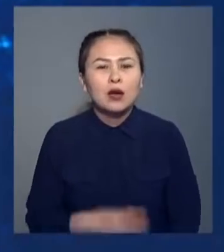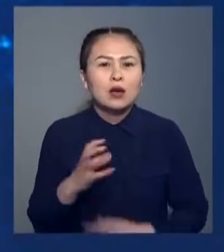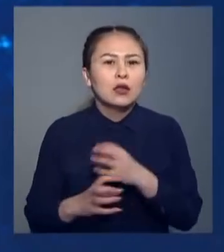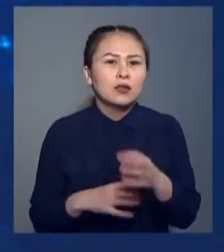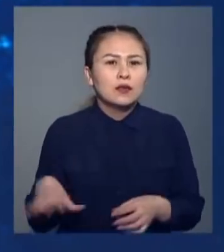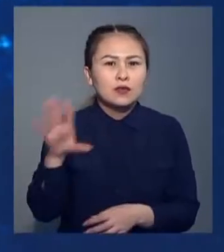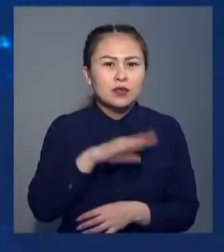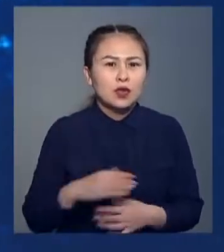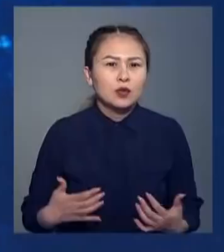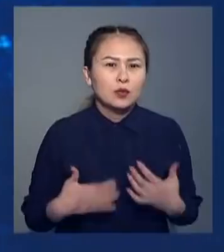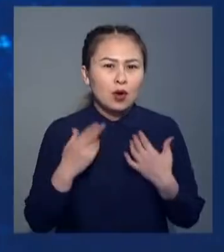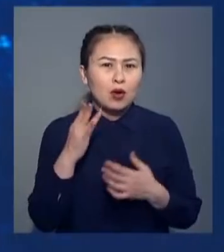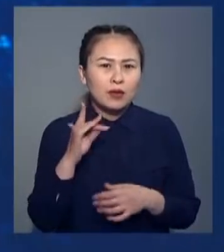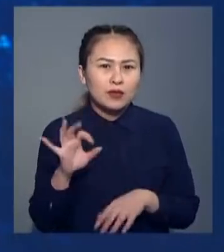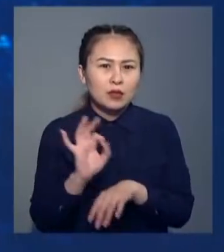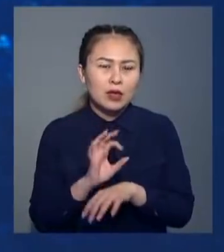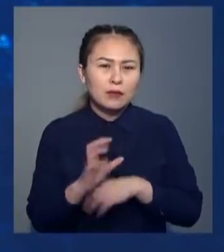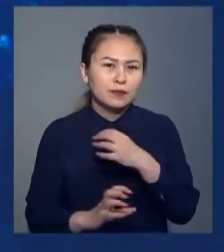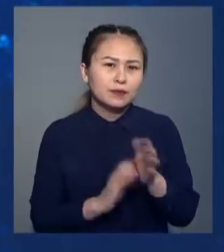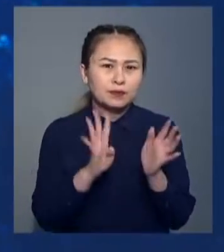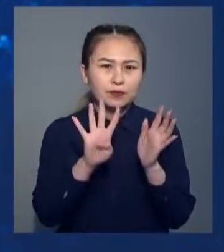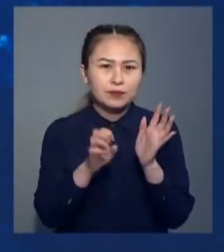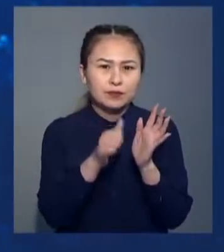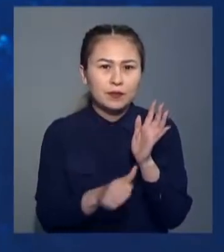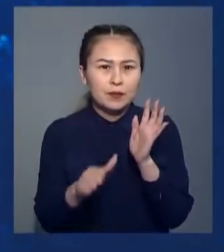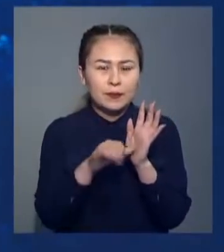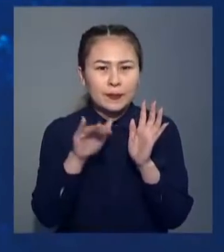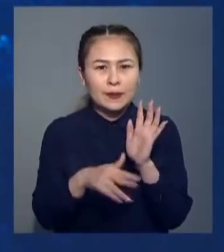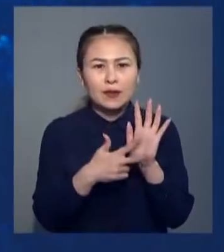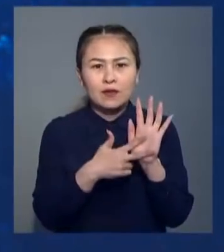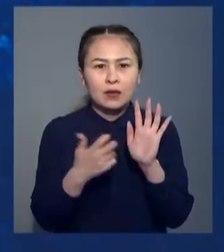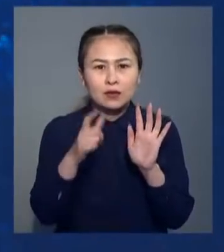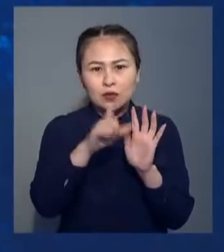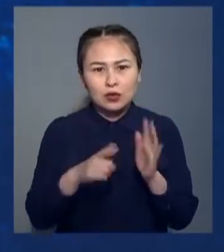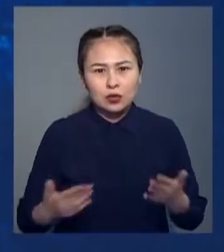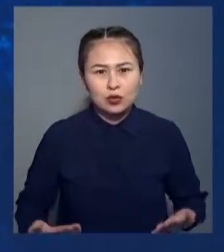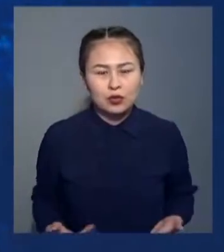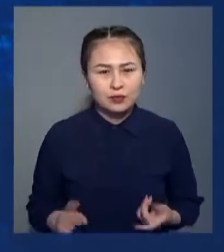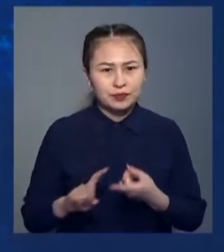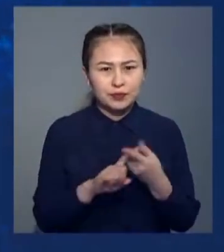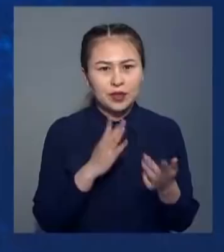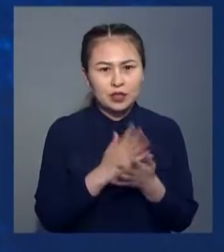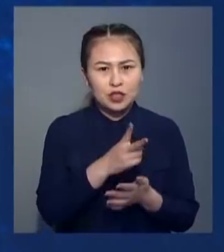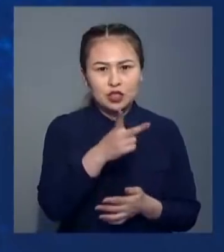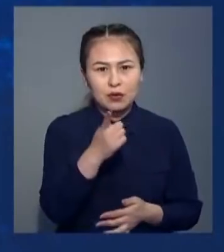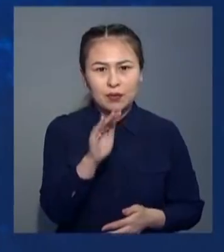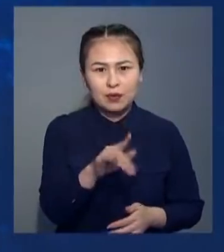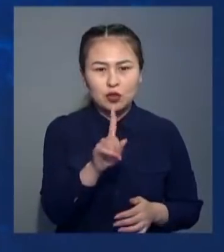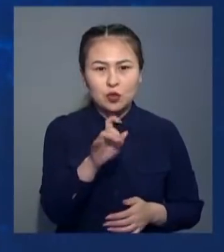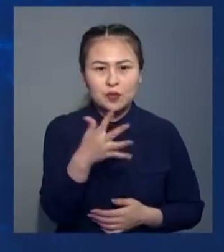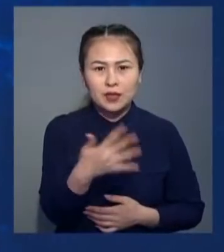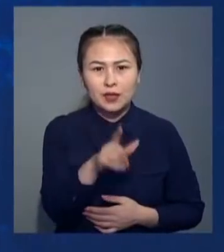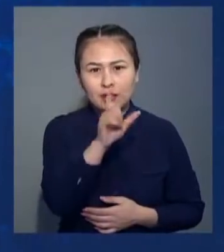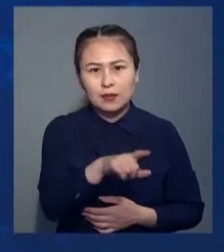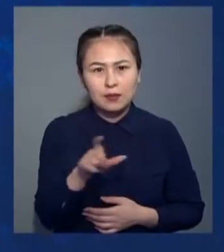Жаһан жұртын дүрліктірген коронавирусты әлем елдерінің 466.800-ден астам тұрғыны жұқтырған.